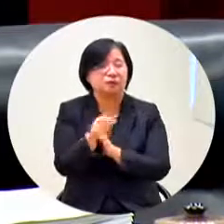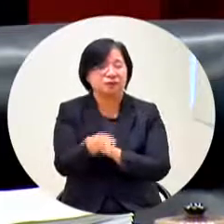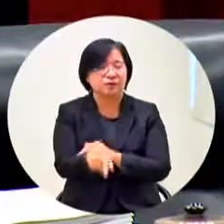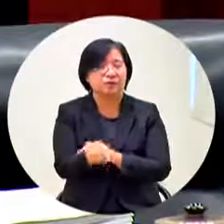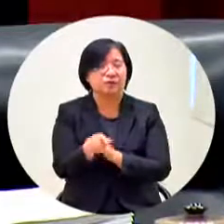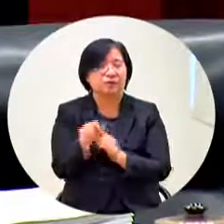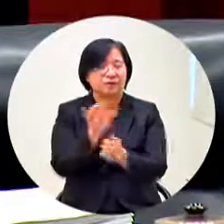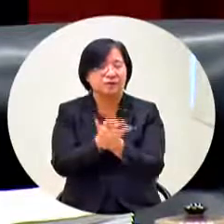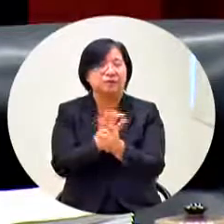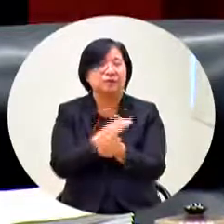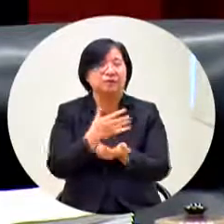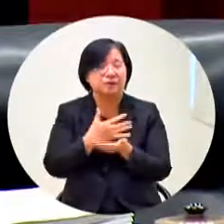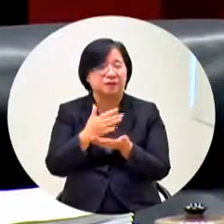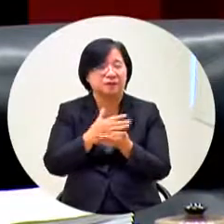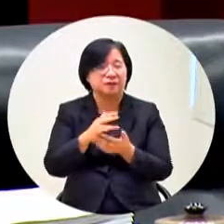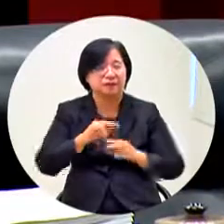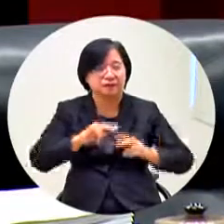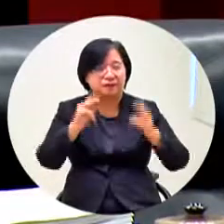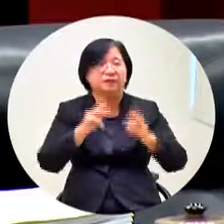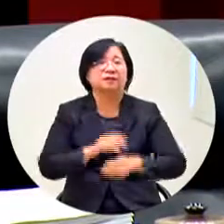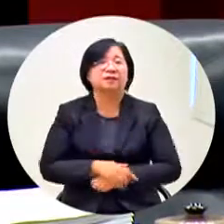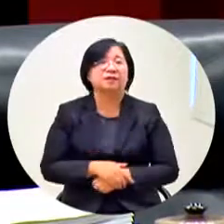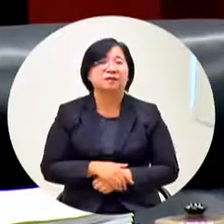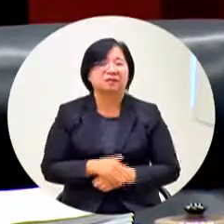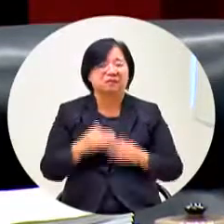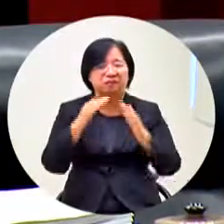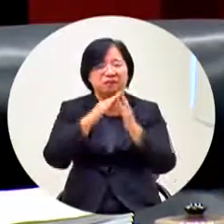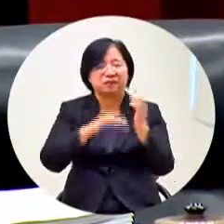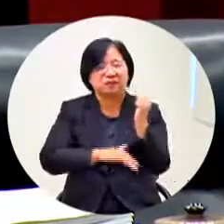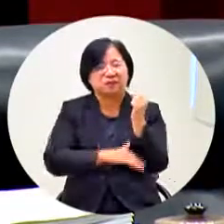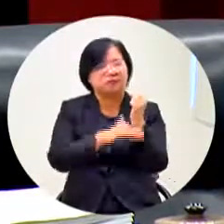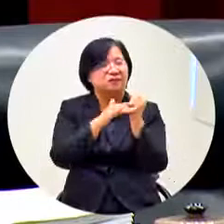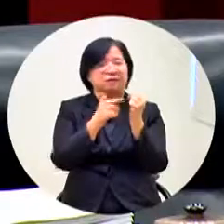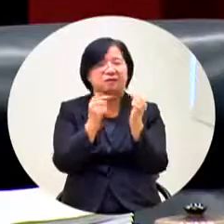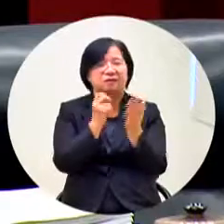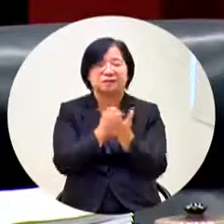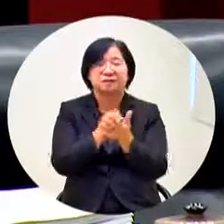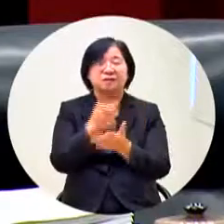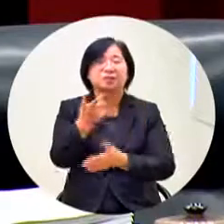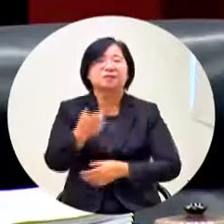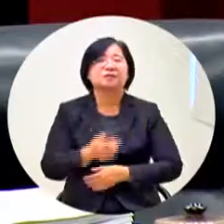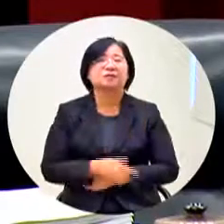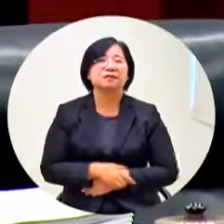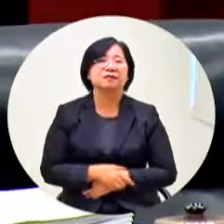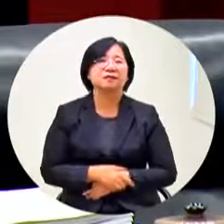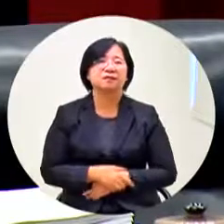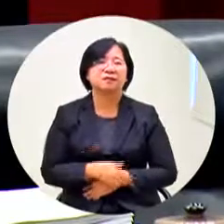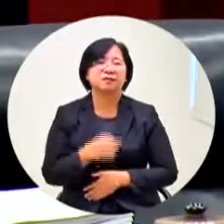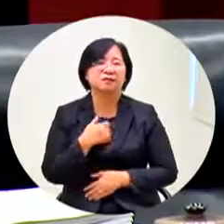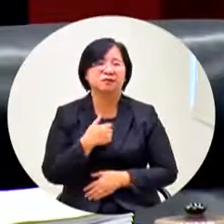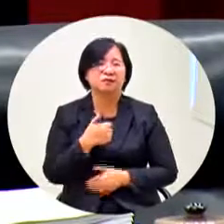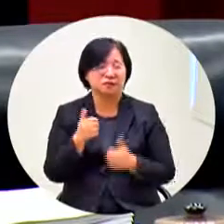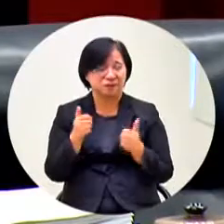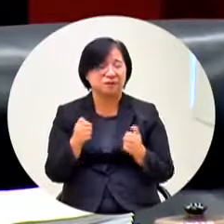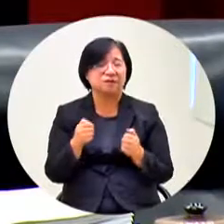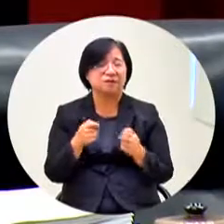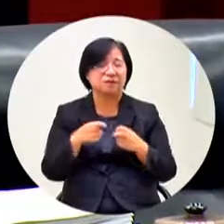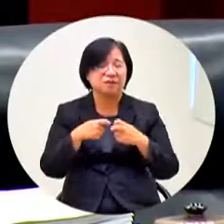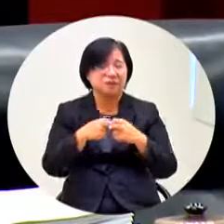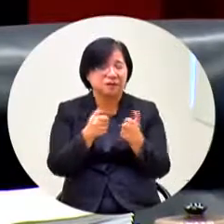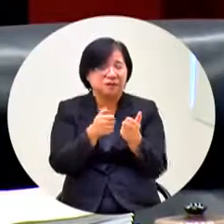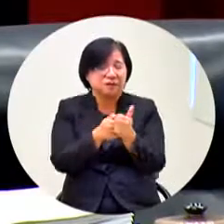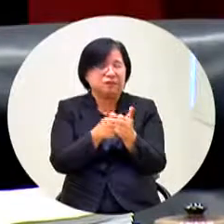善好不好，因为这人的处理话应该呢啊，因为我们真的非常谢谢李副市长，